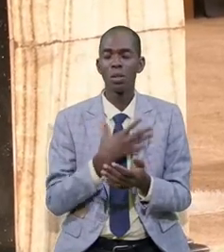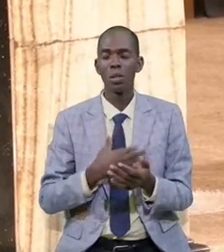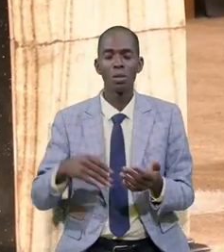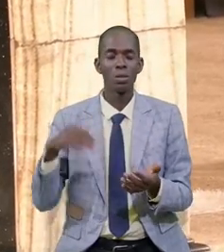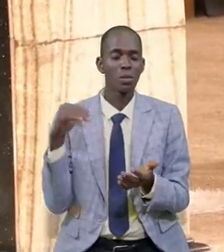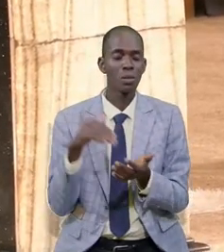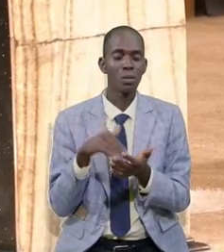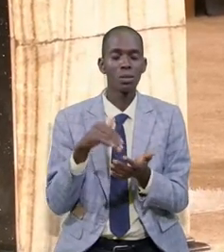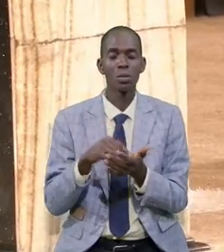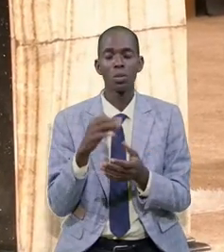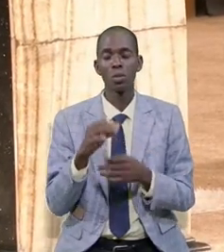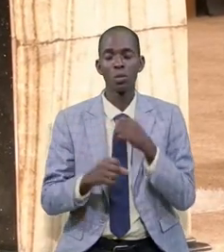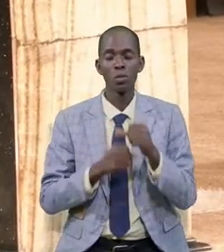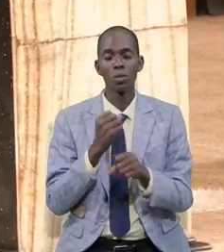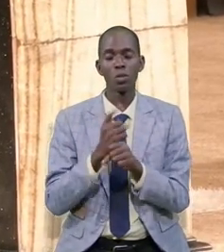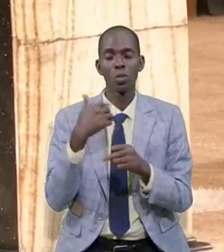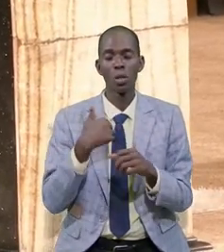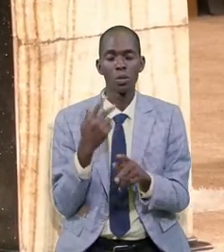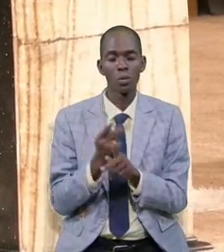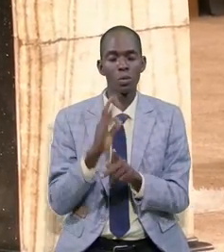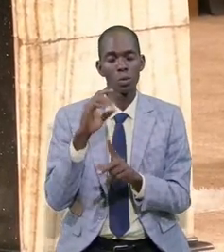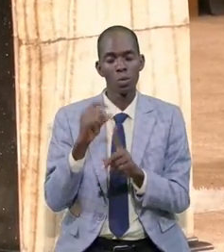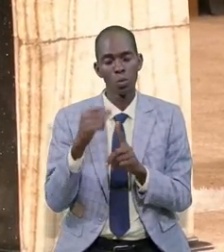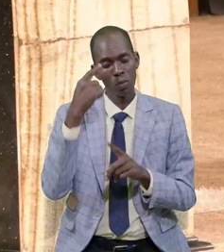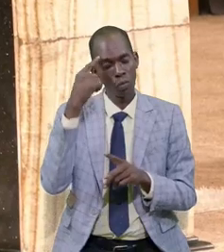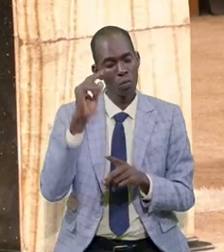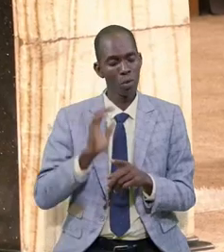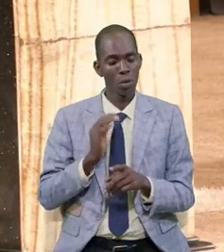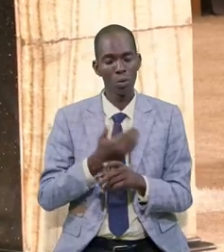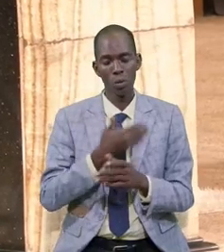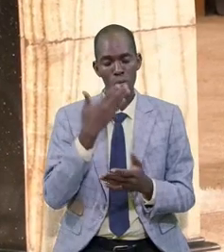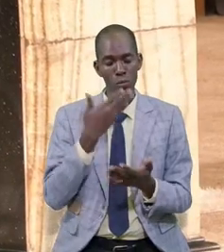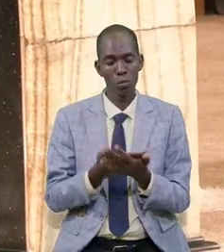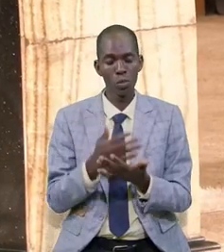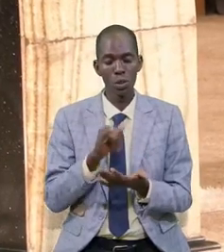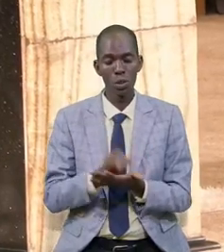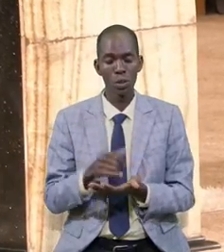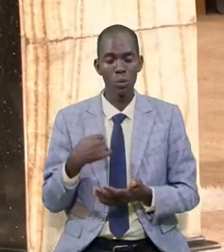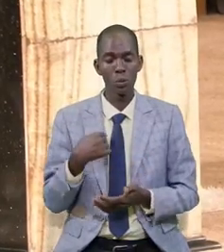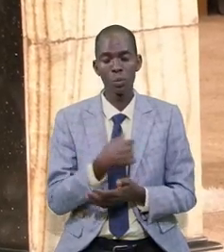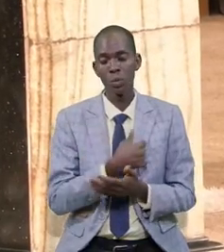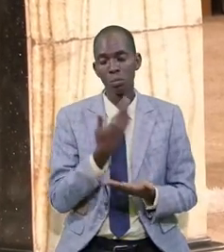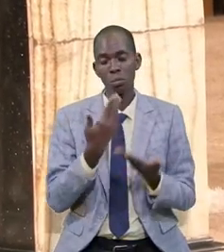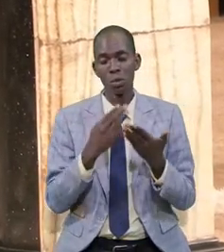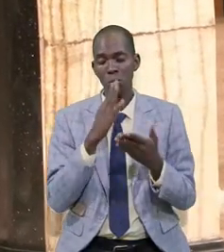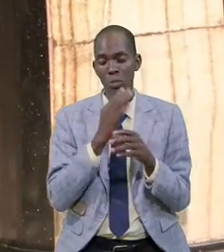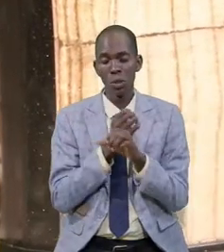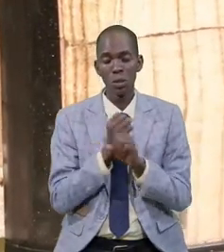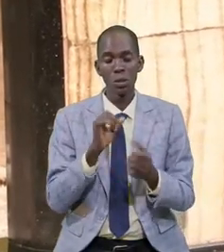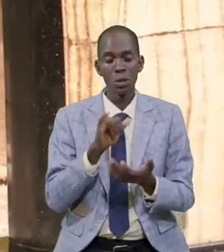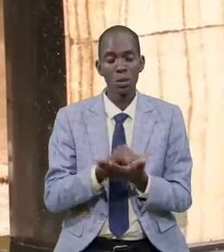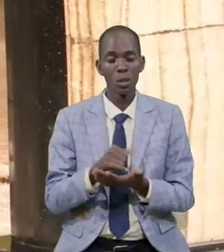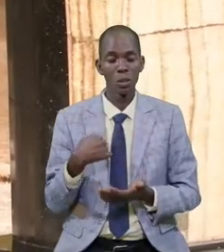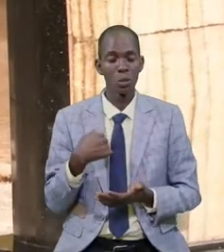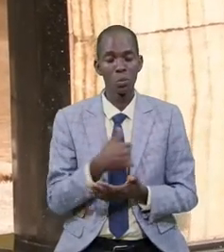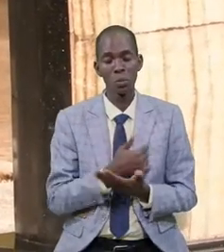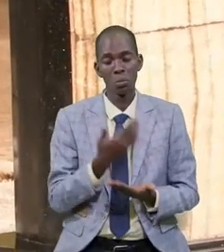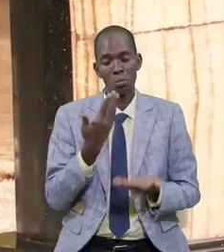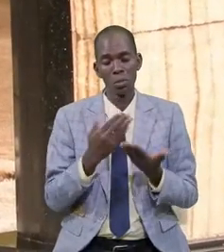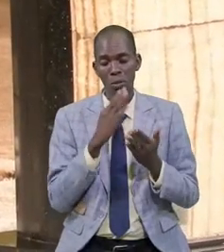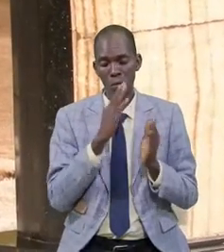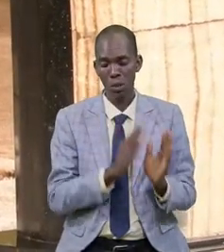Toutes ces années, tu l'as préservée pour notre bien, pour que nous soyons sauvés, préparés